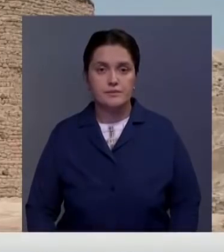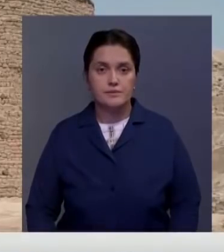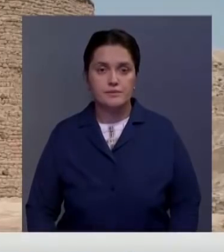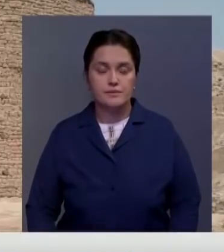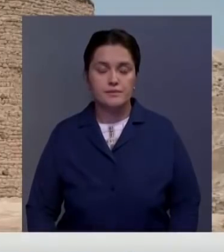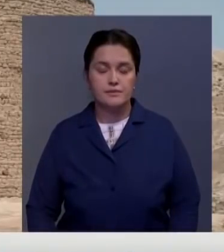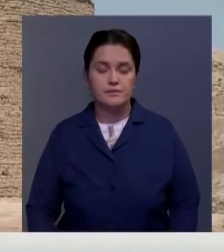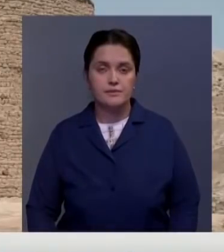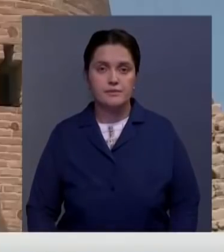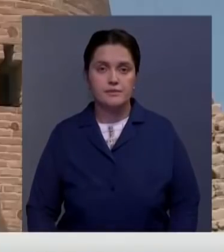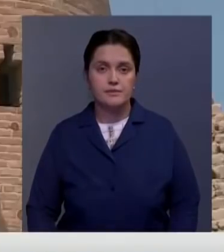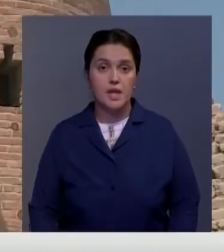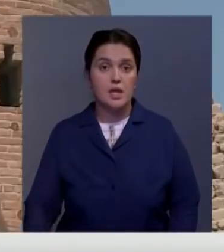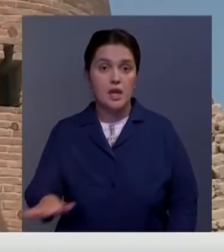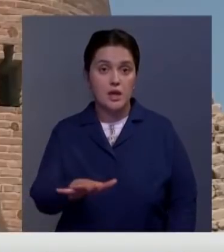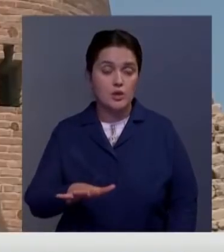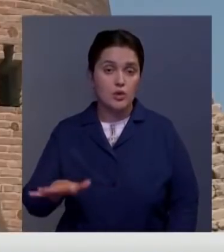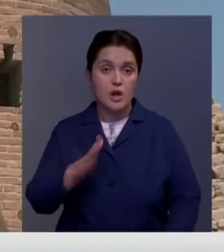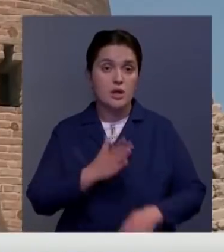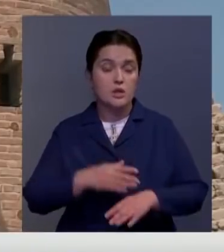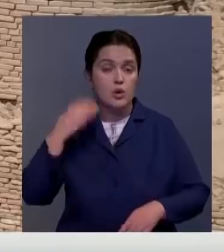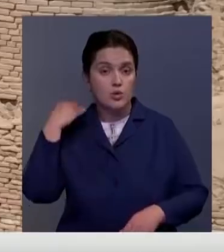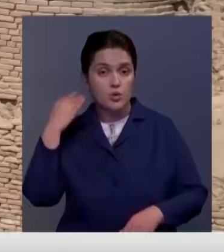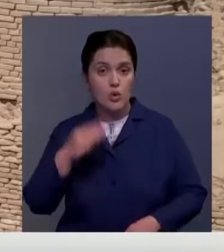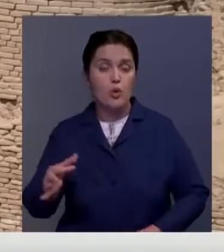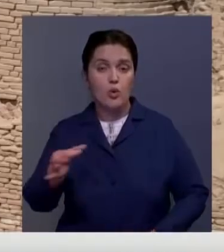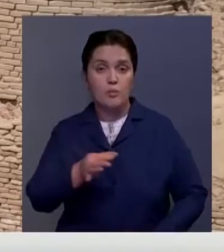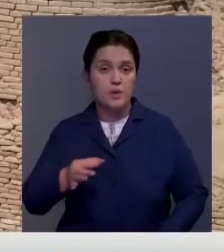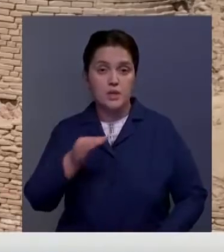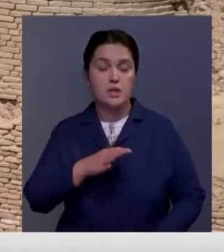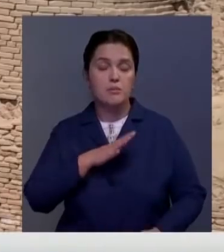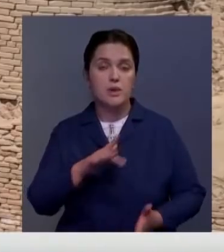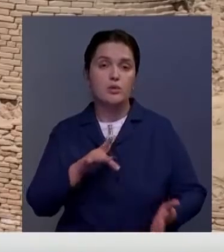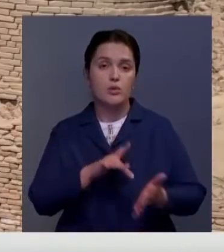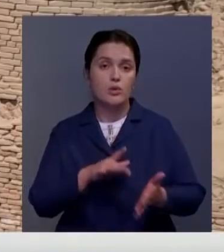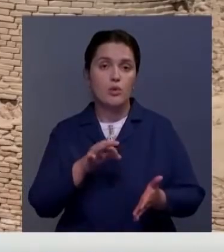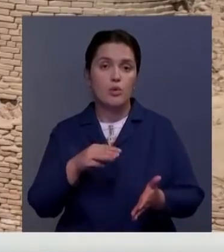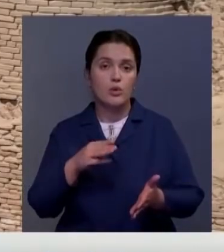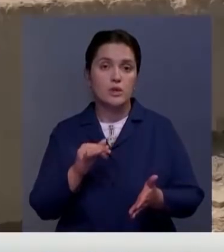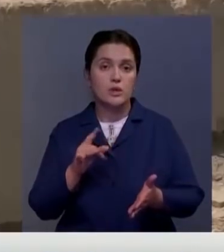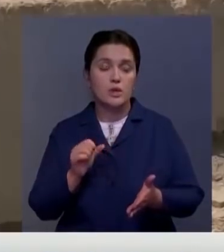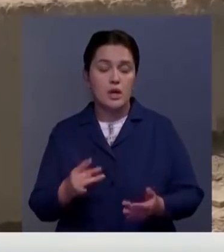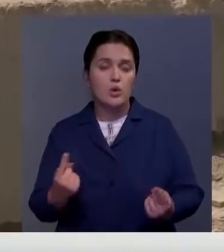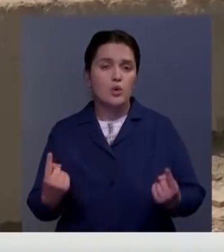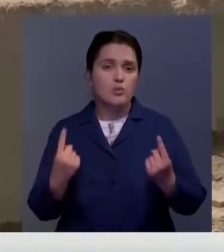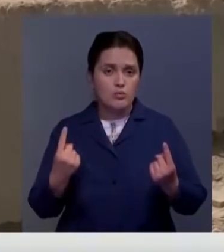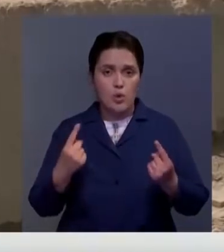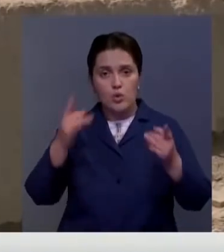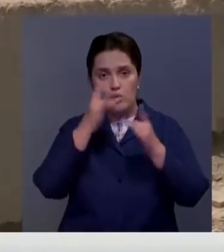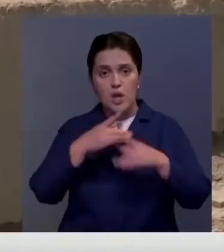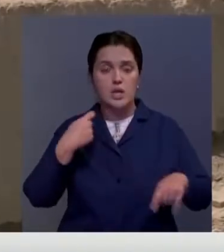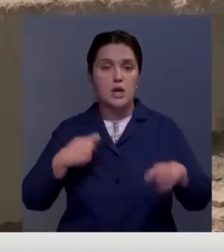Когда-то посреди степи на территории современной Туркестанской области располагался город Отырар, крупнейший культурный и торговый